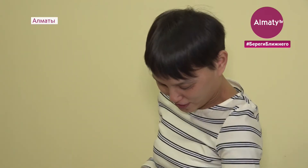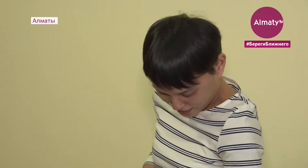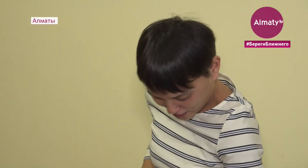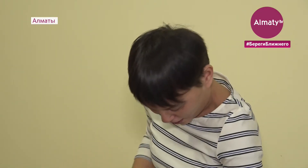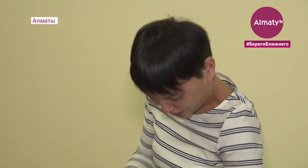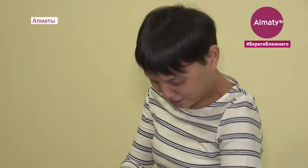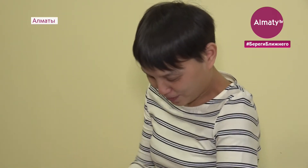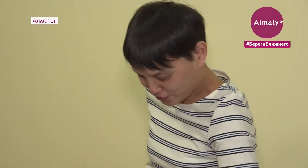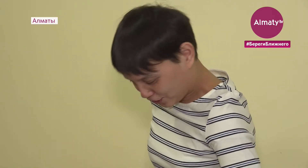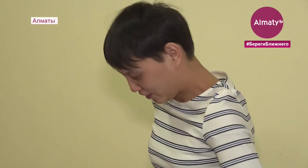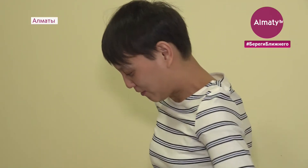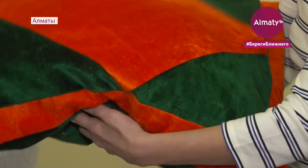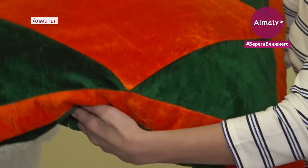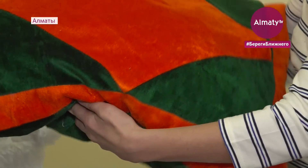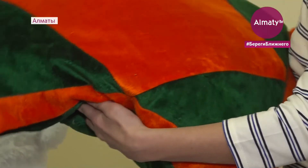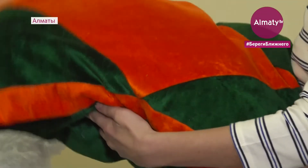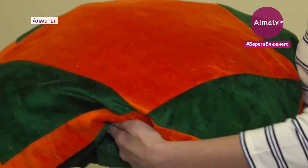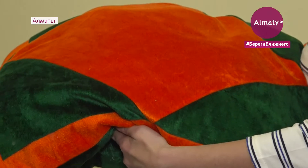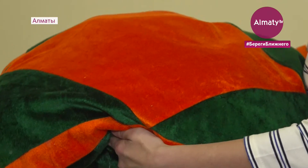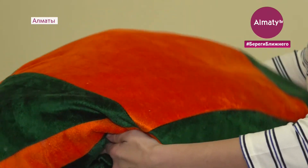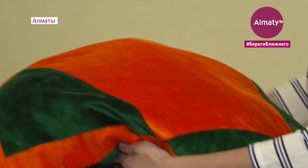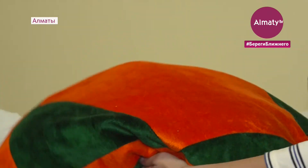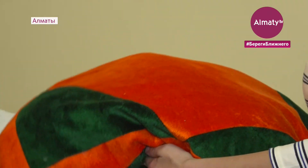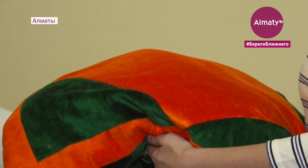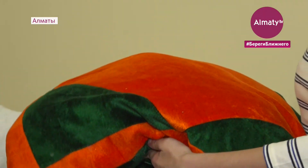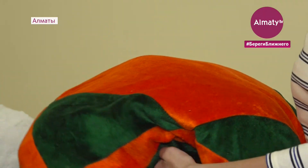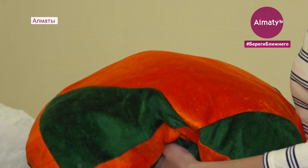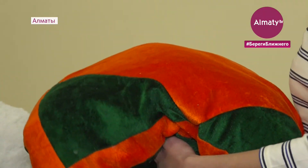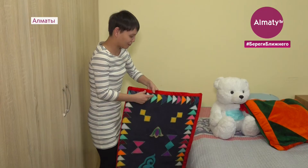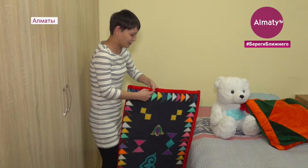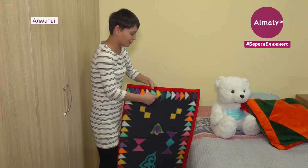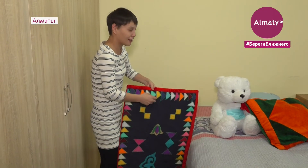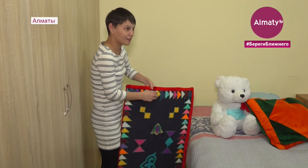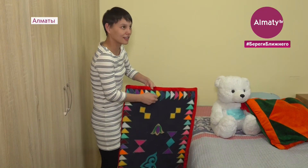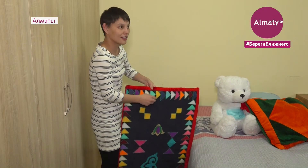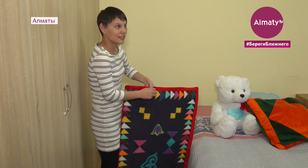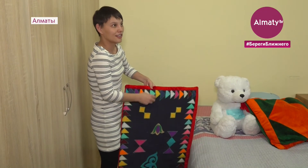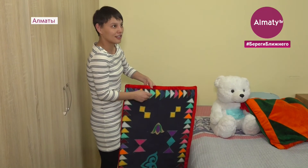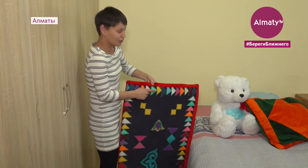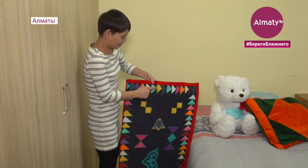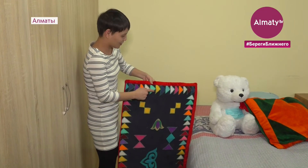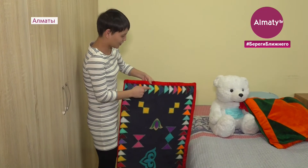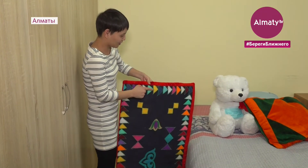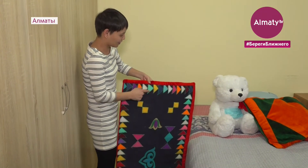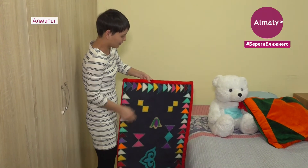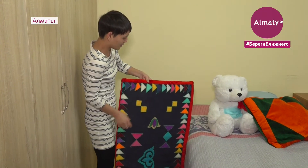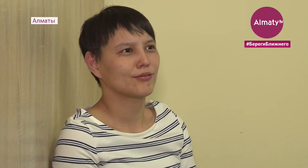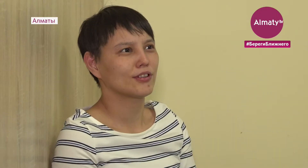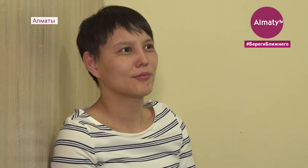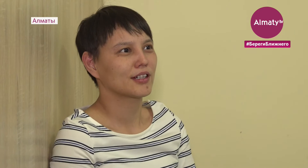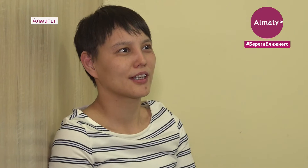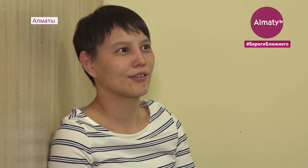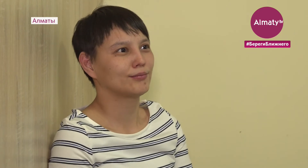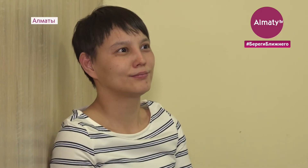эпилепсия родители отказались от нее когда она была маленькой сначала девушка попала в детдом а после совершеннолетия ее перевели